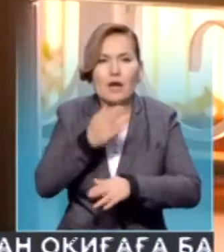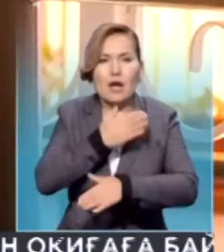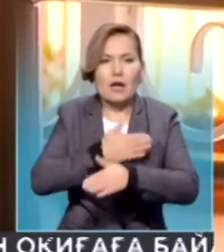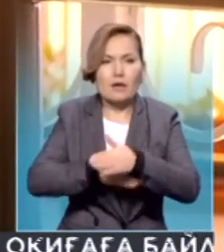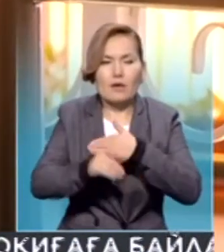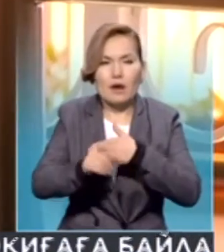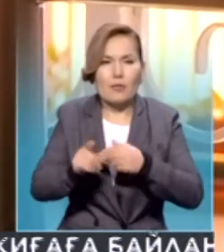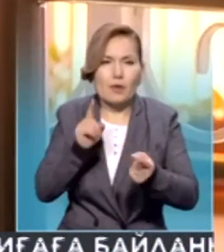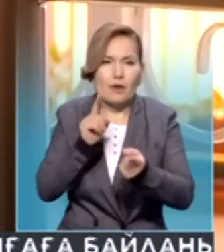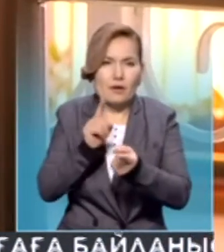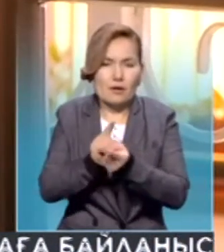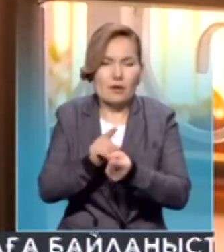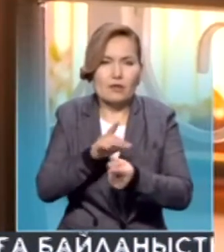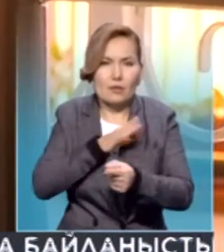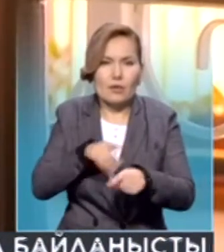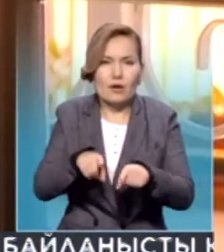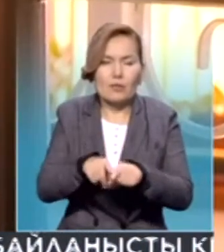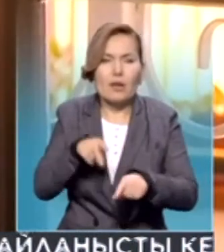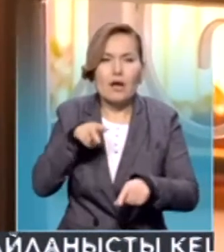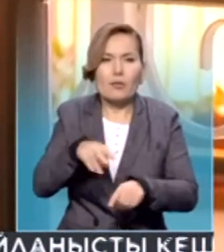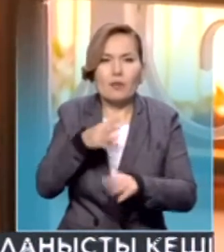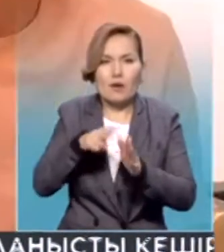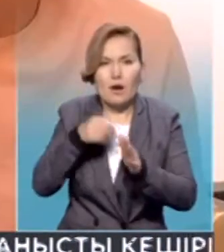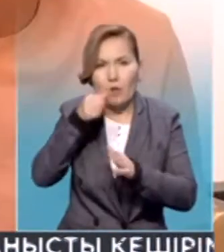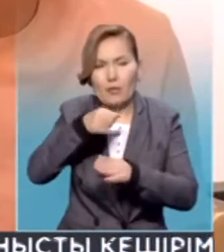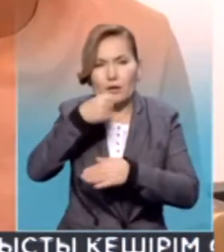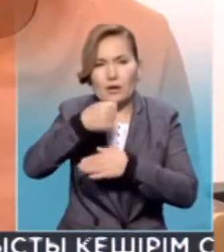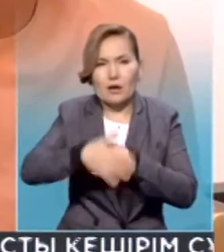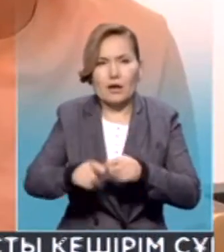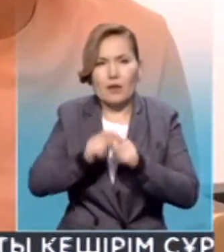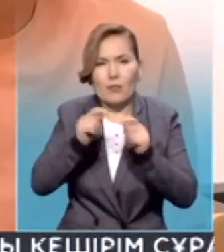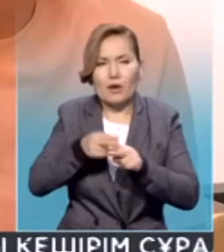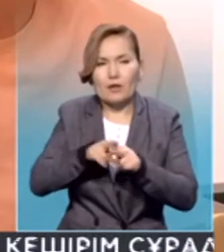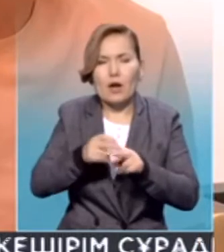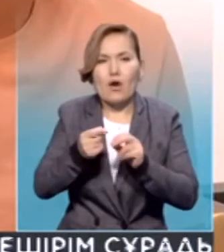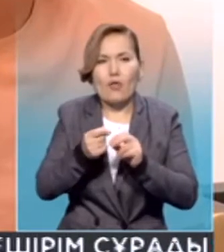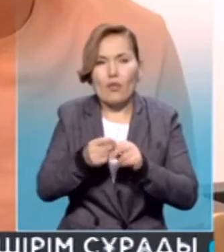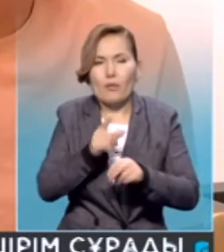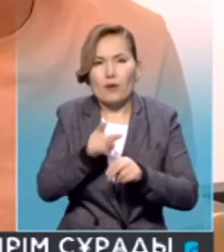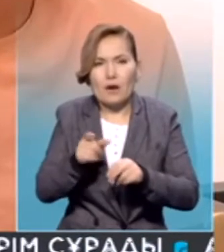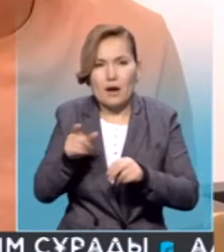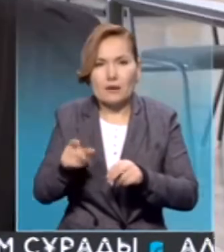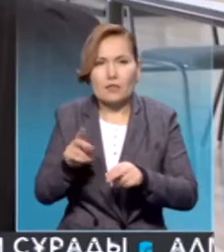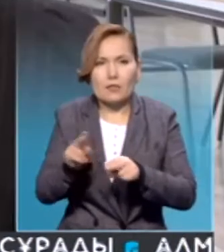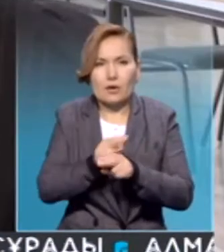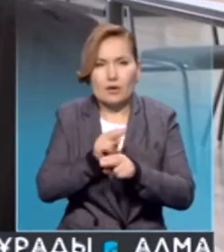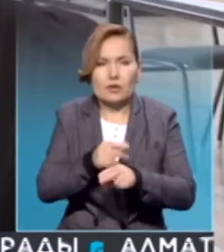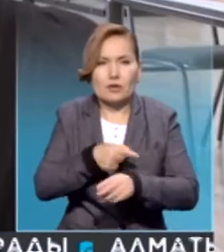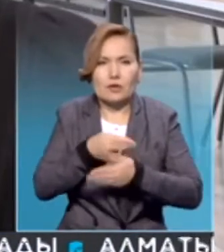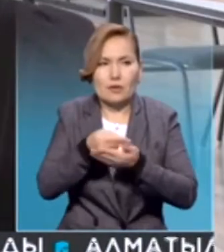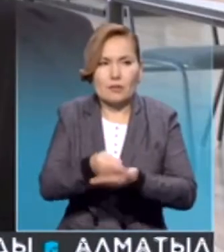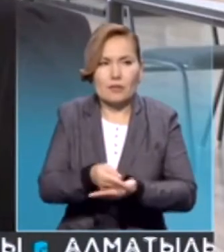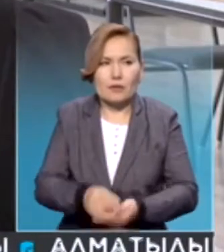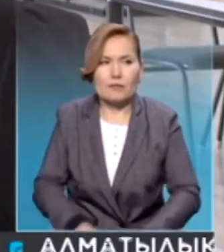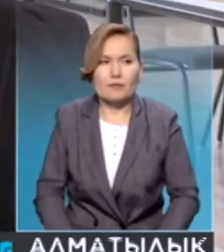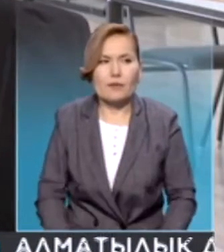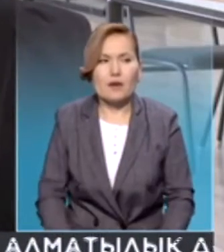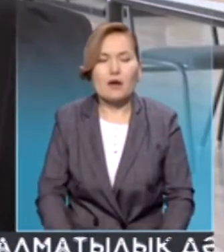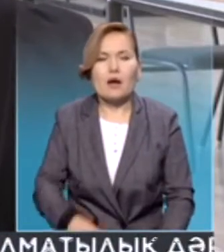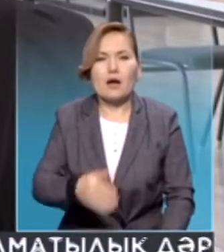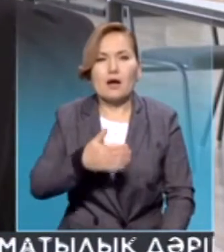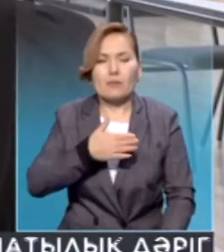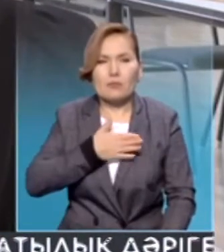қиындаған науқастар емделеді. 2019 жылы ашылған орталықта қазір 11 адам көмек алуда. Мен өзім таңғалып